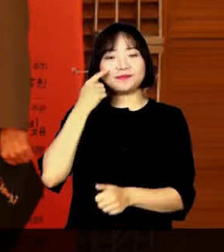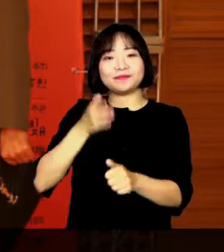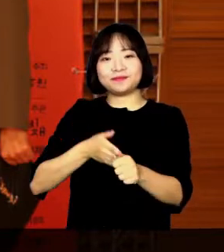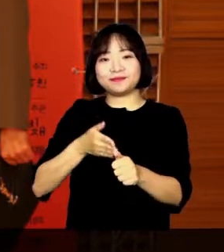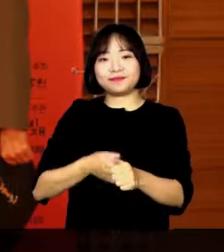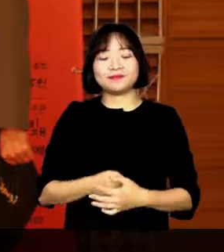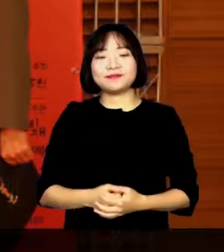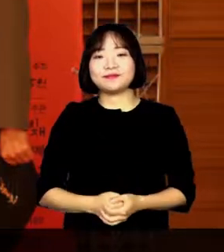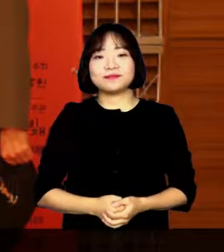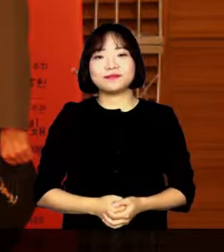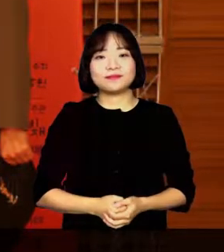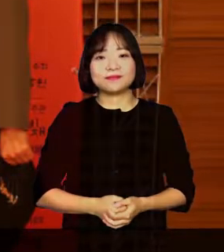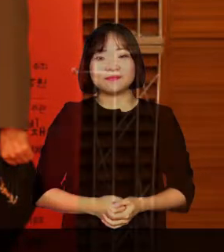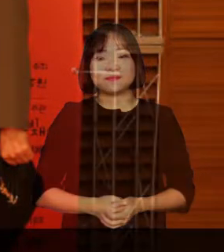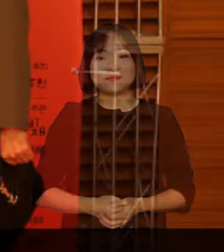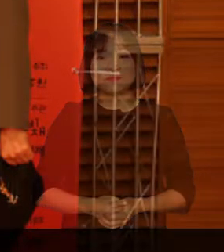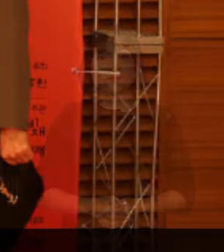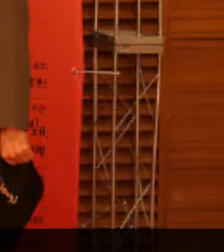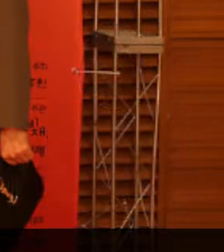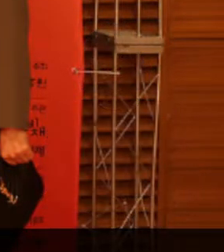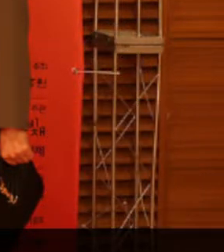사항을 참고하시기 바랍니다.